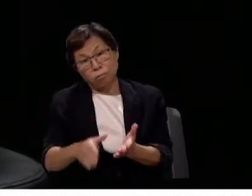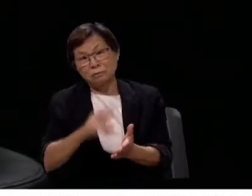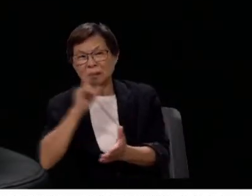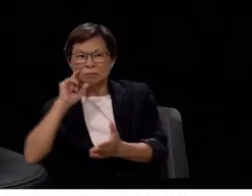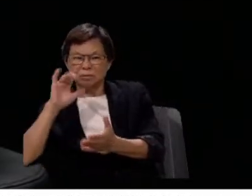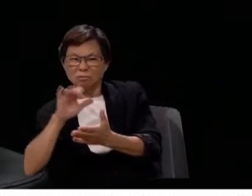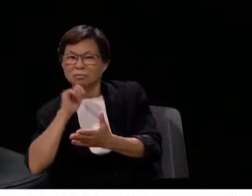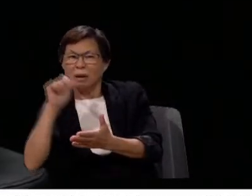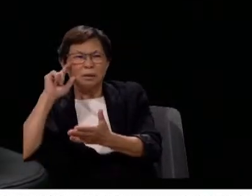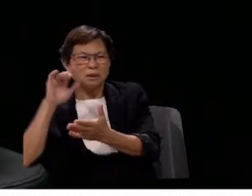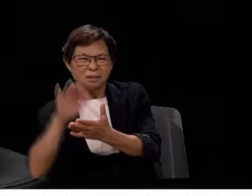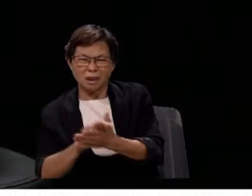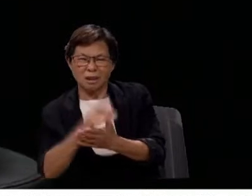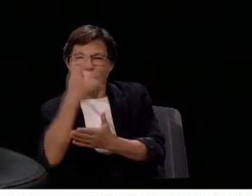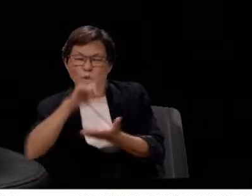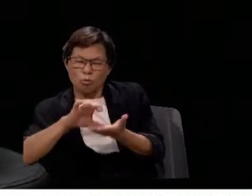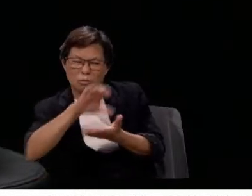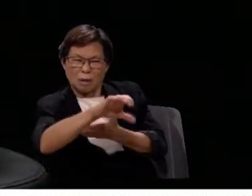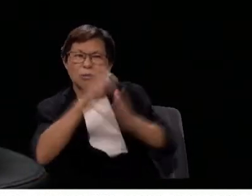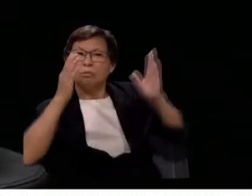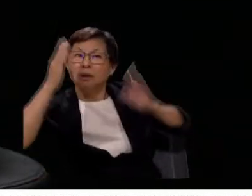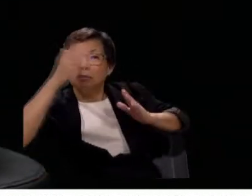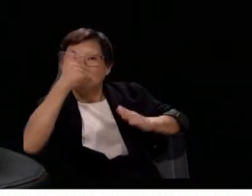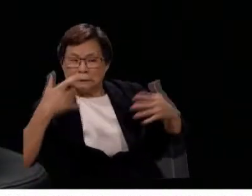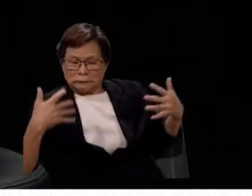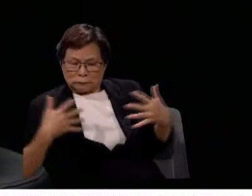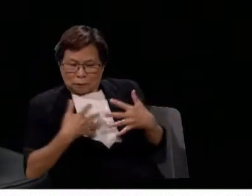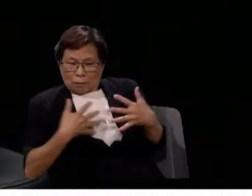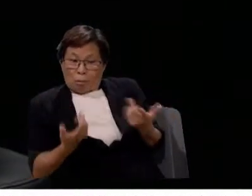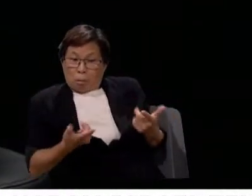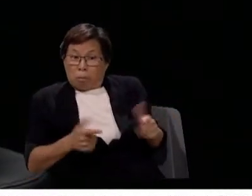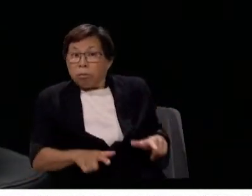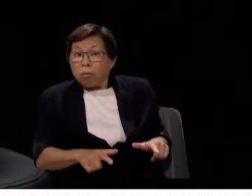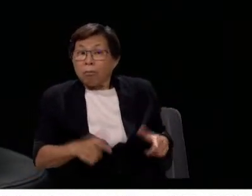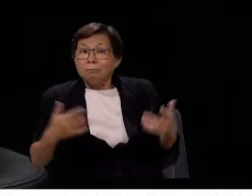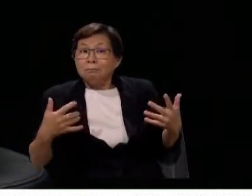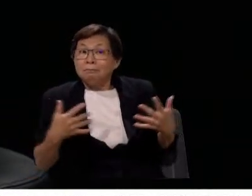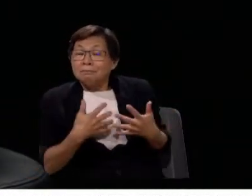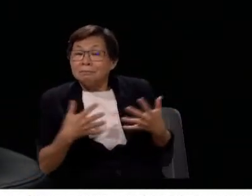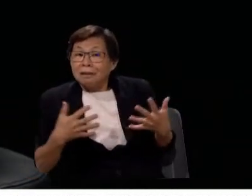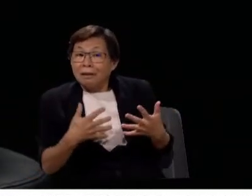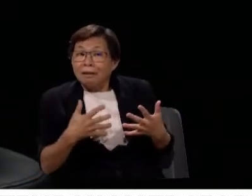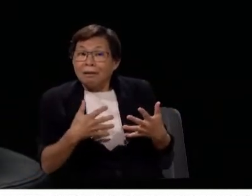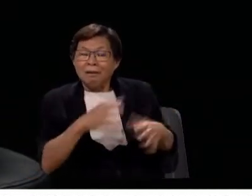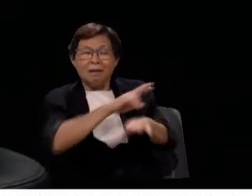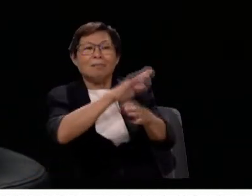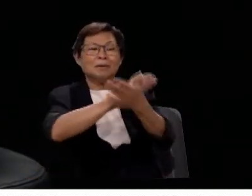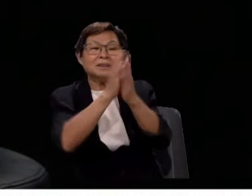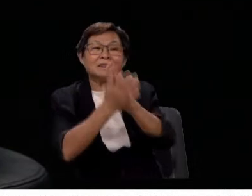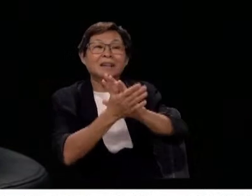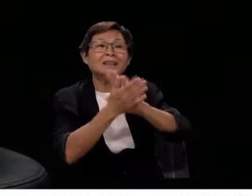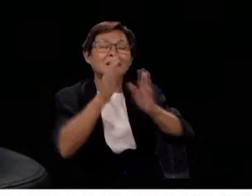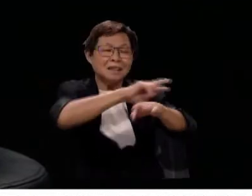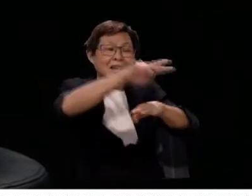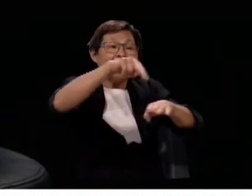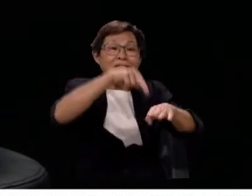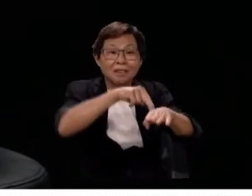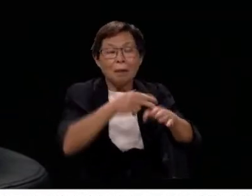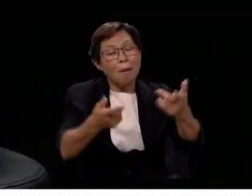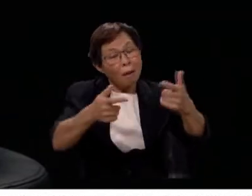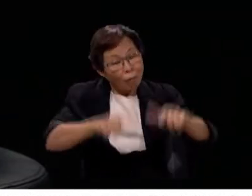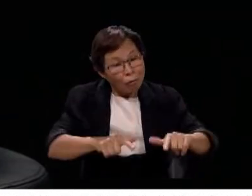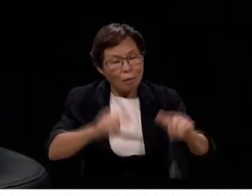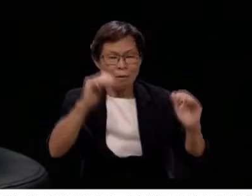berkenalan dan kali untuk Meulaboh dimulai chefnya sebab takut berlaku kadaan eh nationalization itu akan berlaku jadi